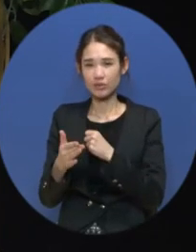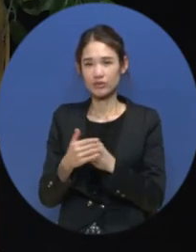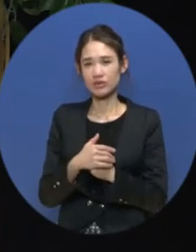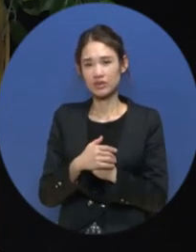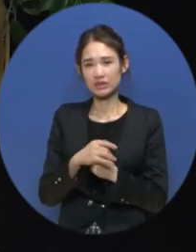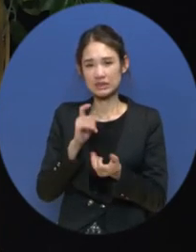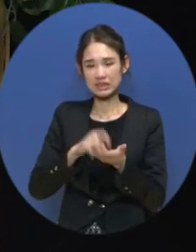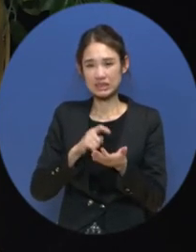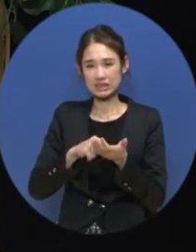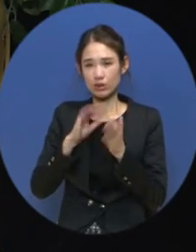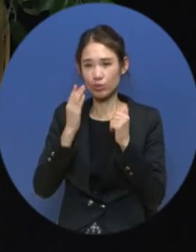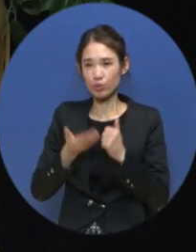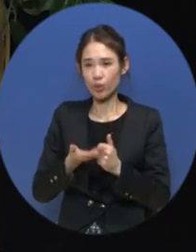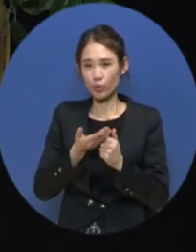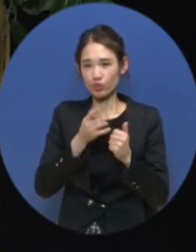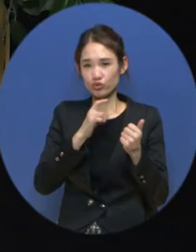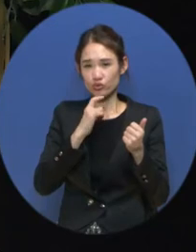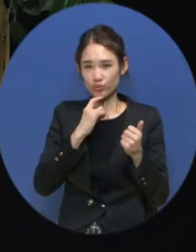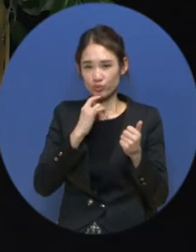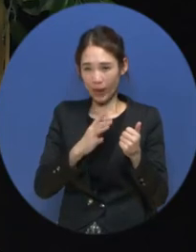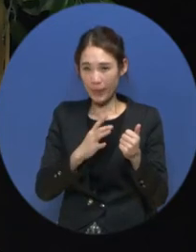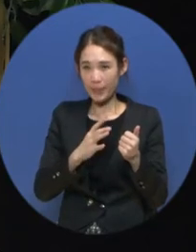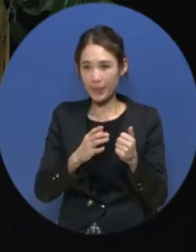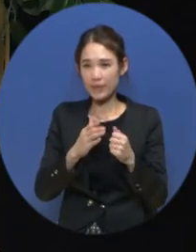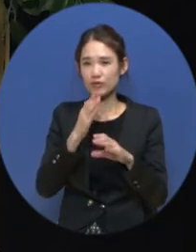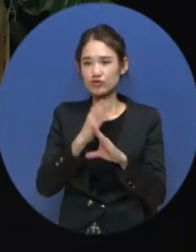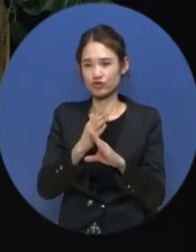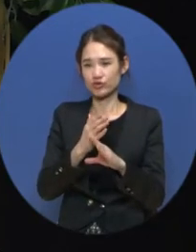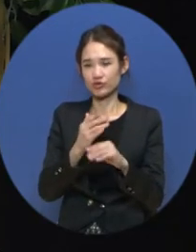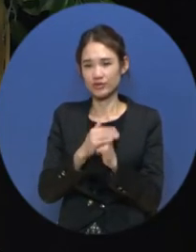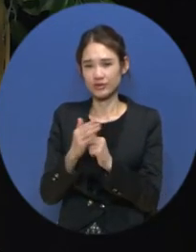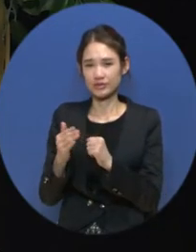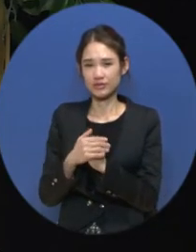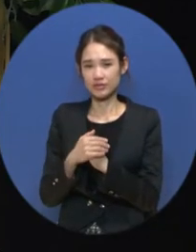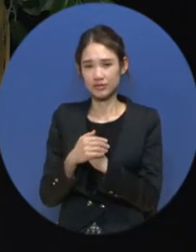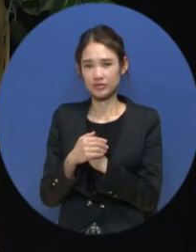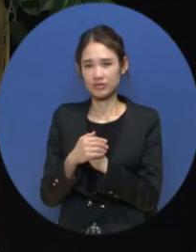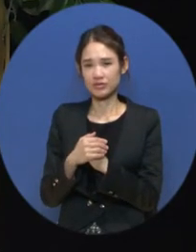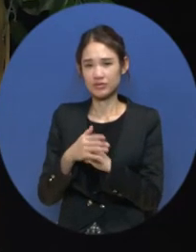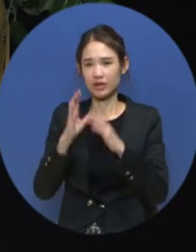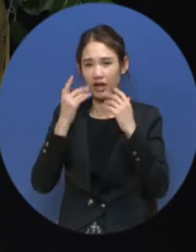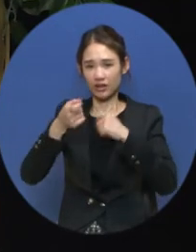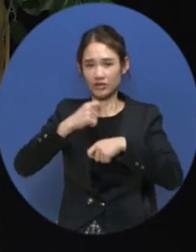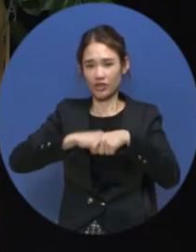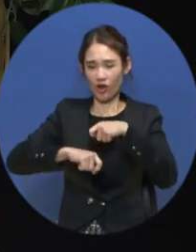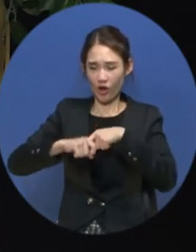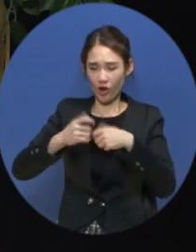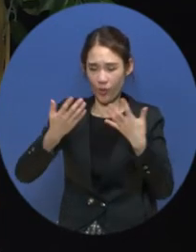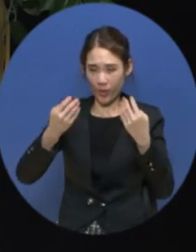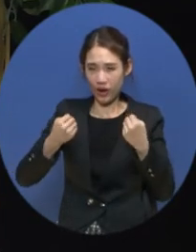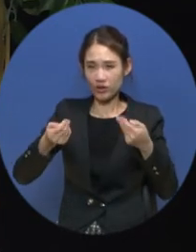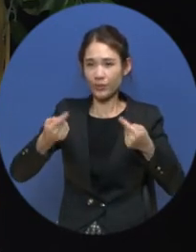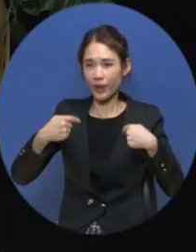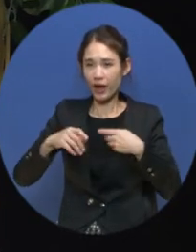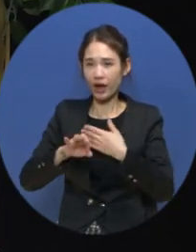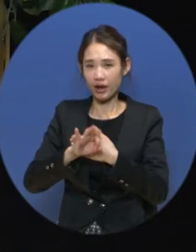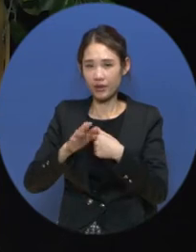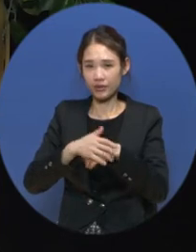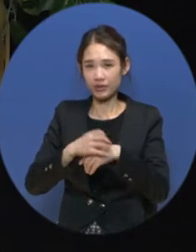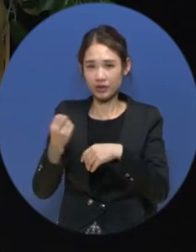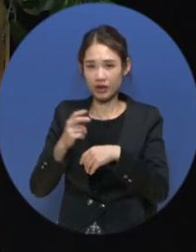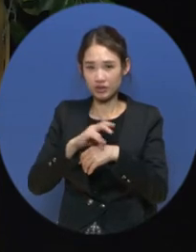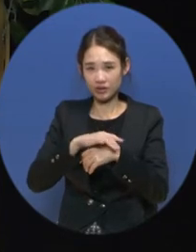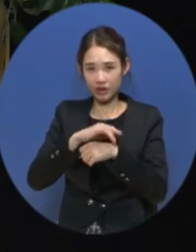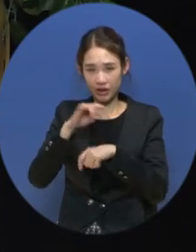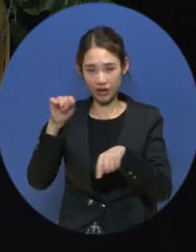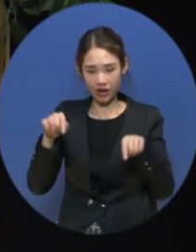이게 긴급 보육만 와서 지금 그게 예. 세팅이 돼서 하고 있지만 네. 아이들이 적극적으로 오면 이제 그게 실행해서 다시 피드백을